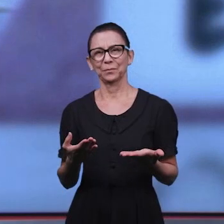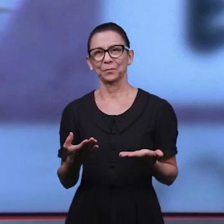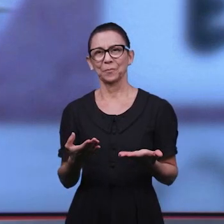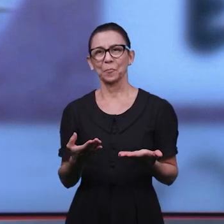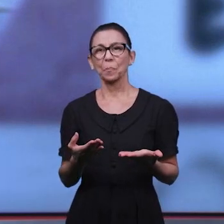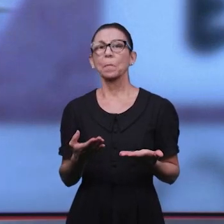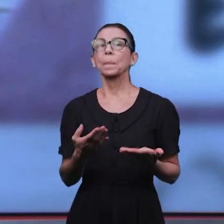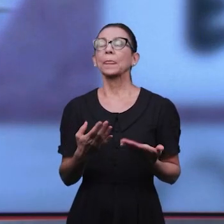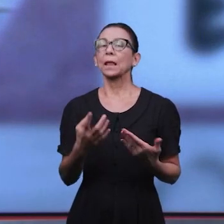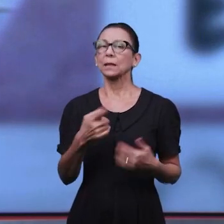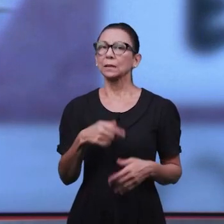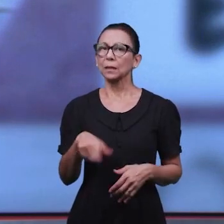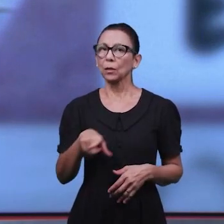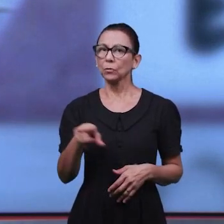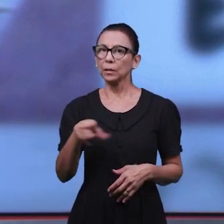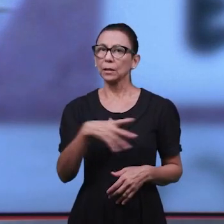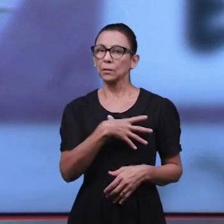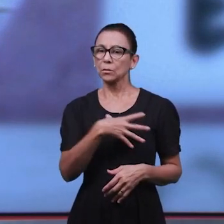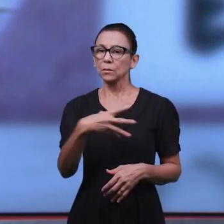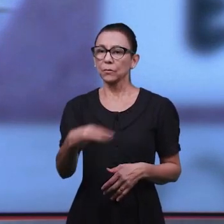nous faire en sorte que nous comprenons,